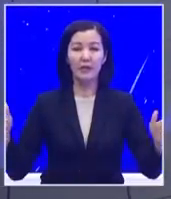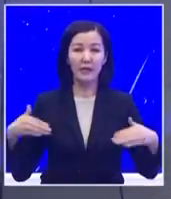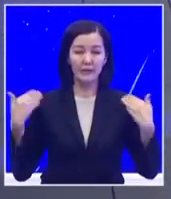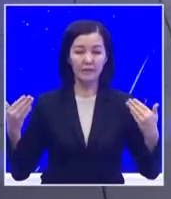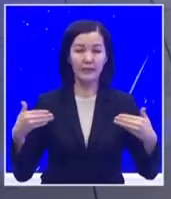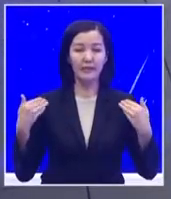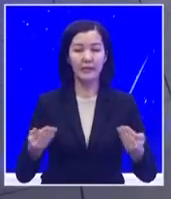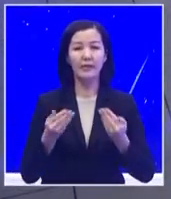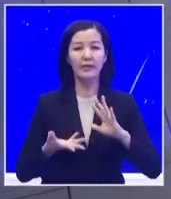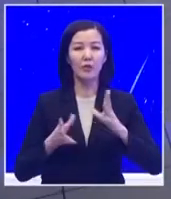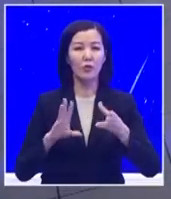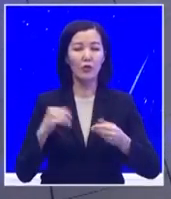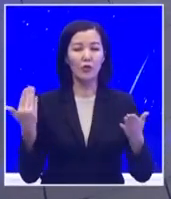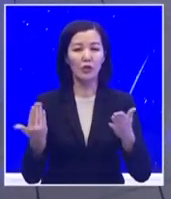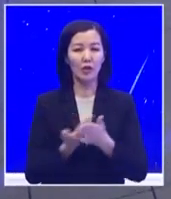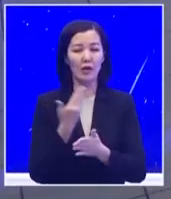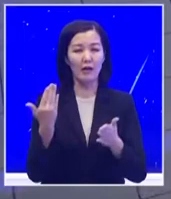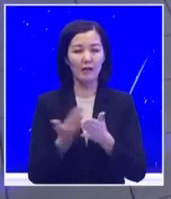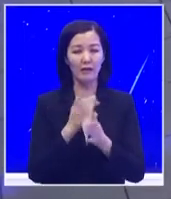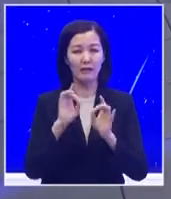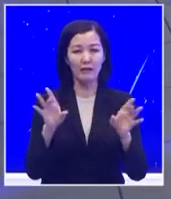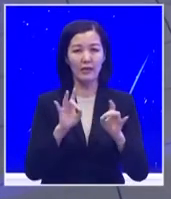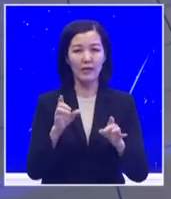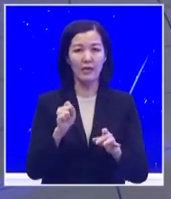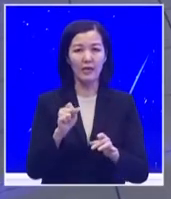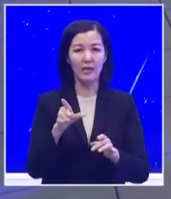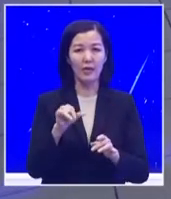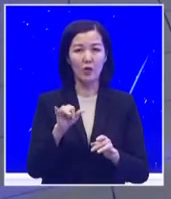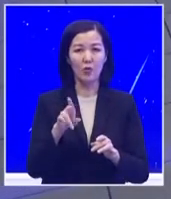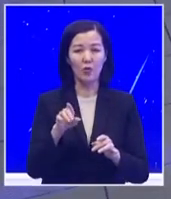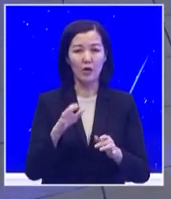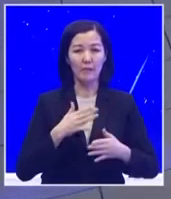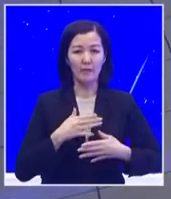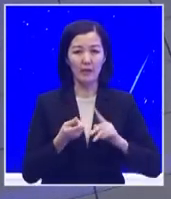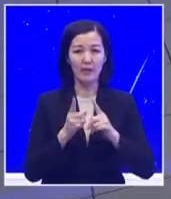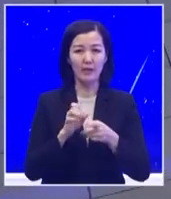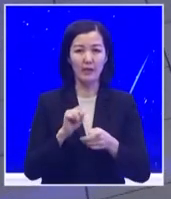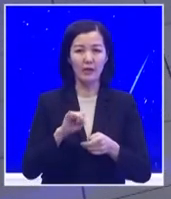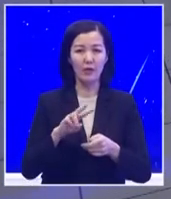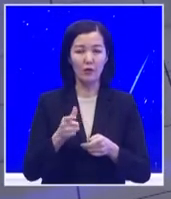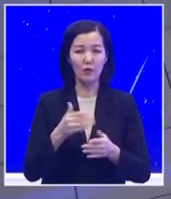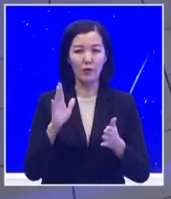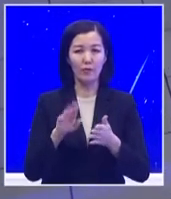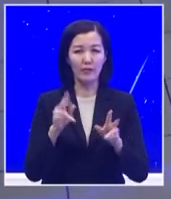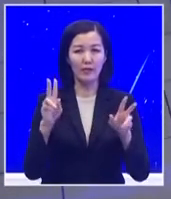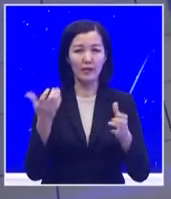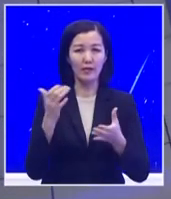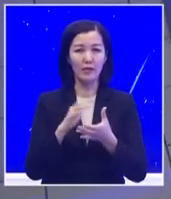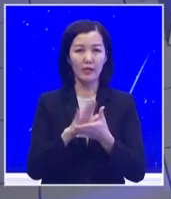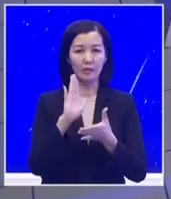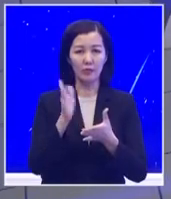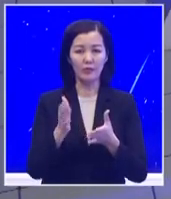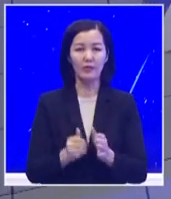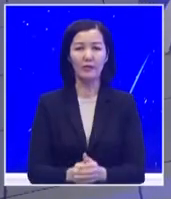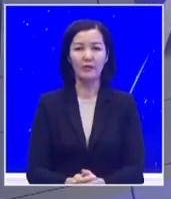Армысыздар, құрметті көрермен, аймақтың басты арнасында қорытынды жаңалықтар студияда ақпараттар легімен Гауһар Мұса, Суырда аудармада Айгүл Жұмашқызы. Қымбатты көрермен,